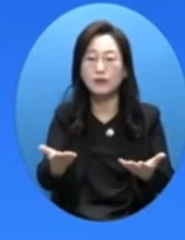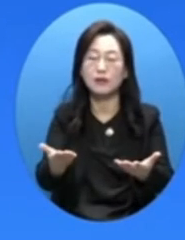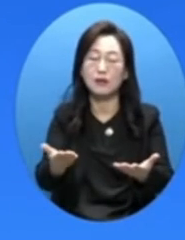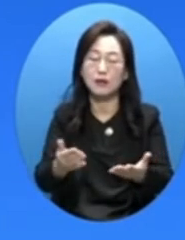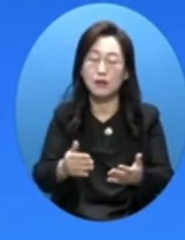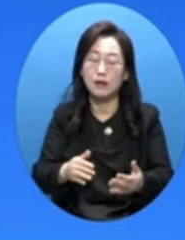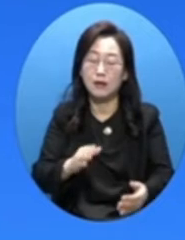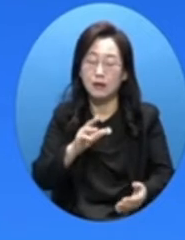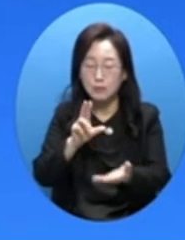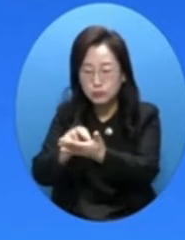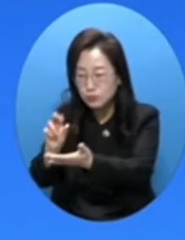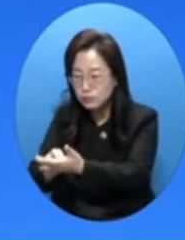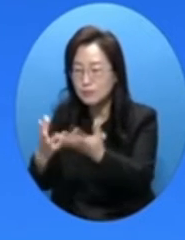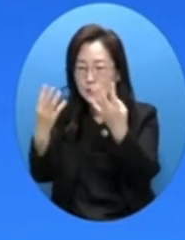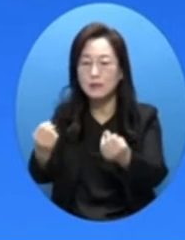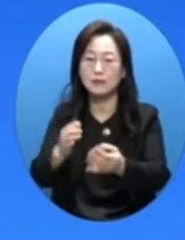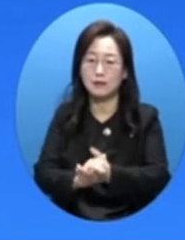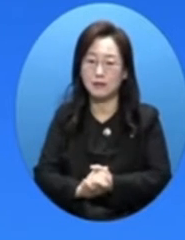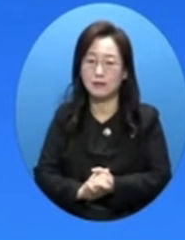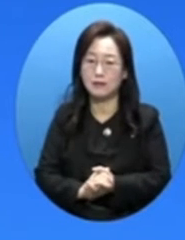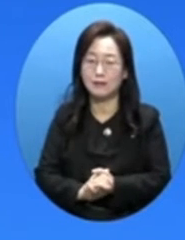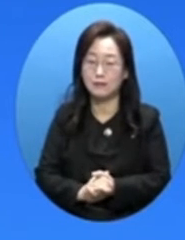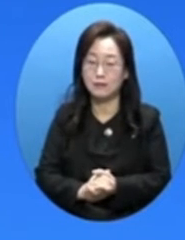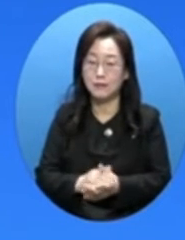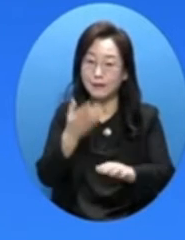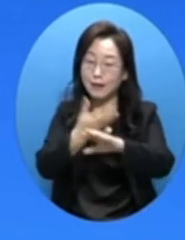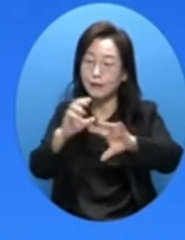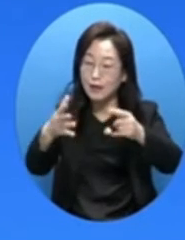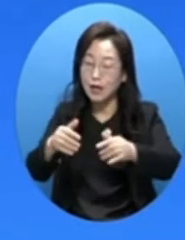이래저래 문제가 많습니다. 지금 수출을 하다가